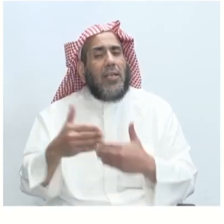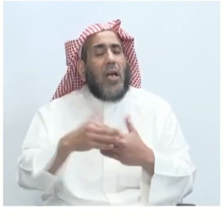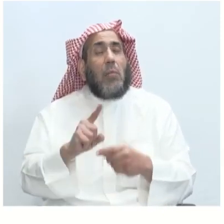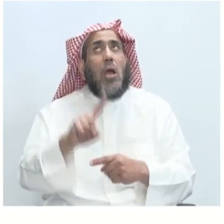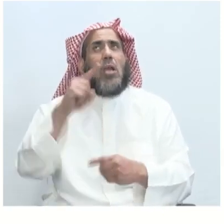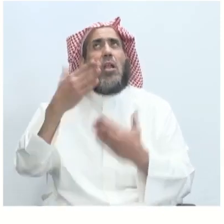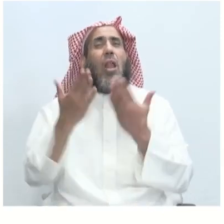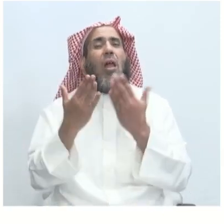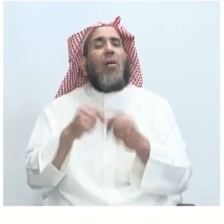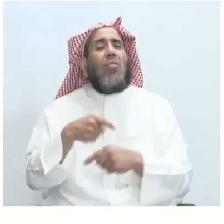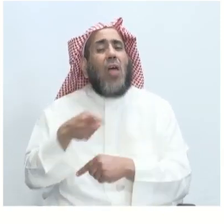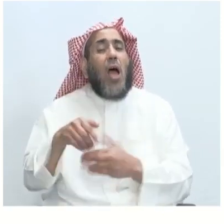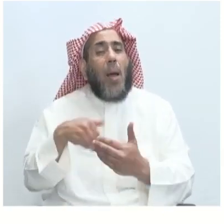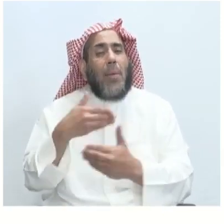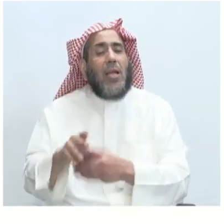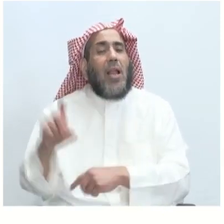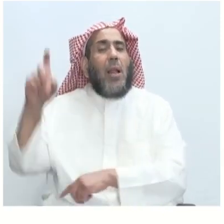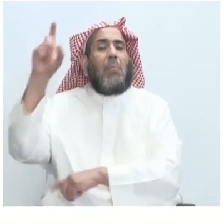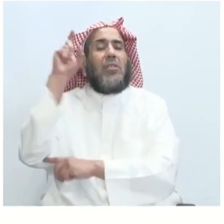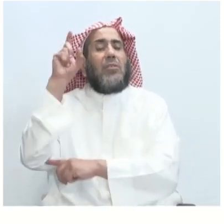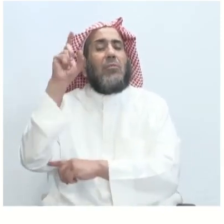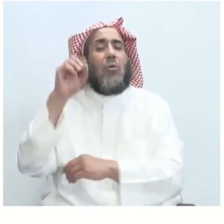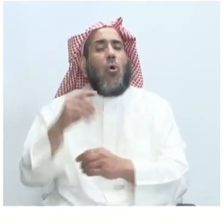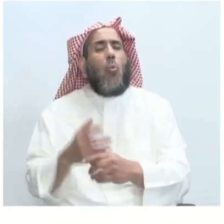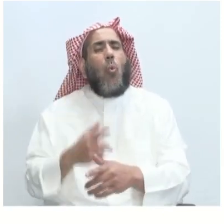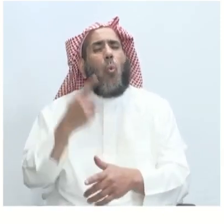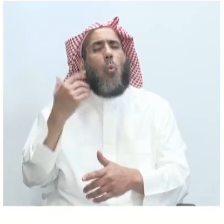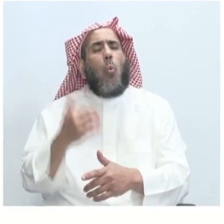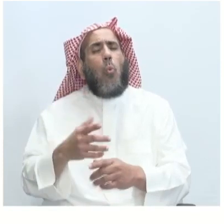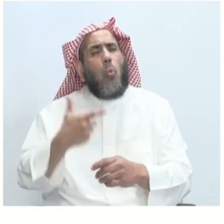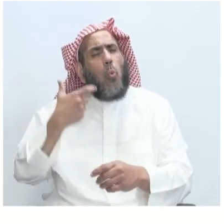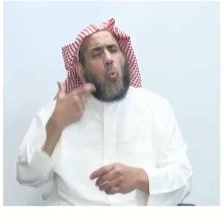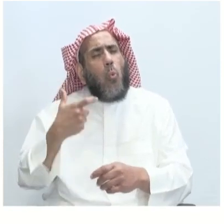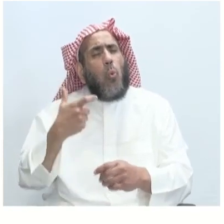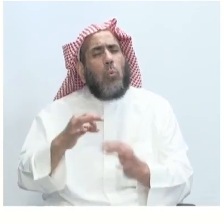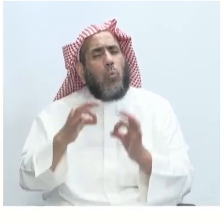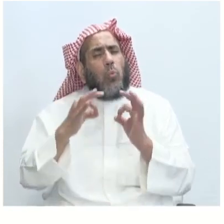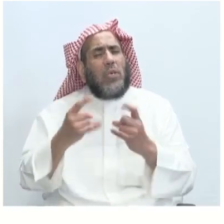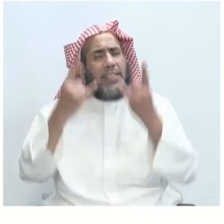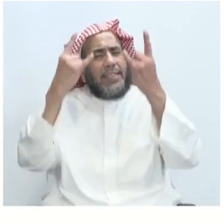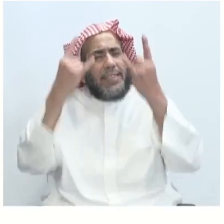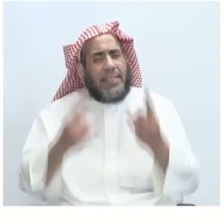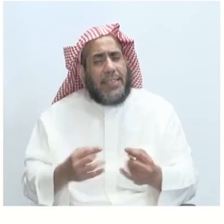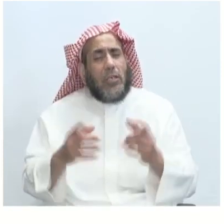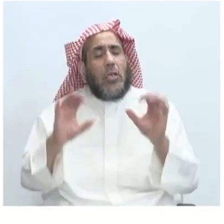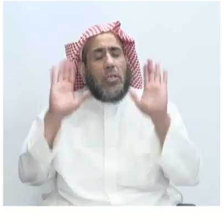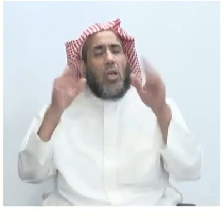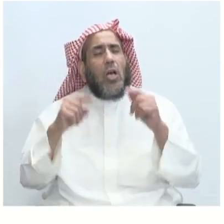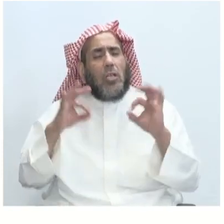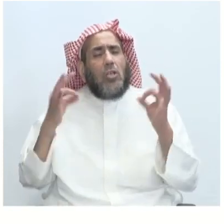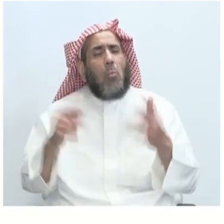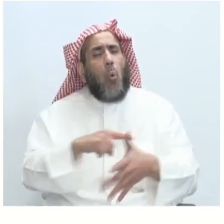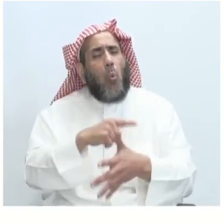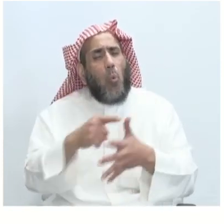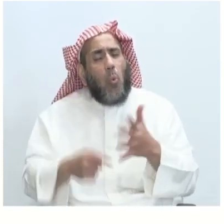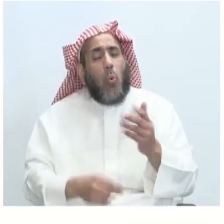الله ذهب الى المسجد وحرص تمام الحرص على اداء صلاه الجماعه وعلى